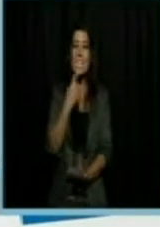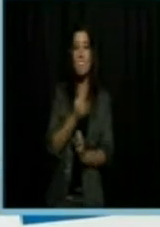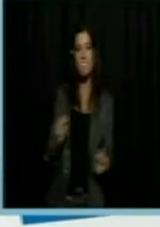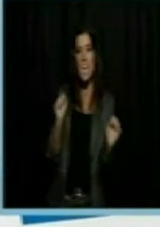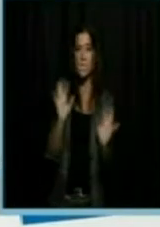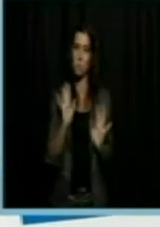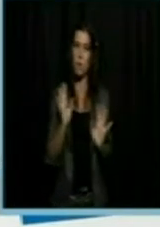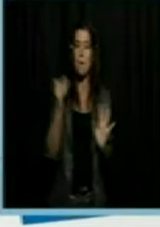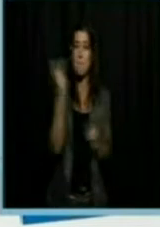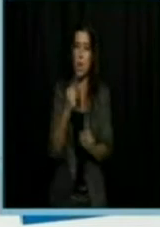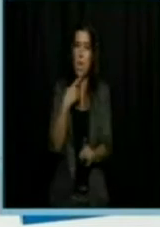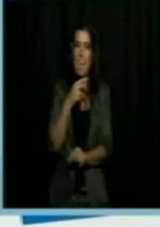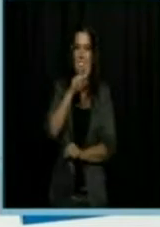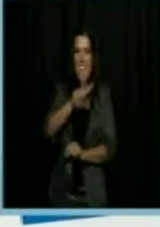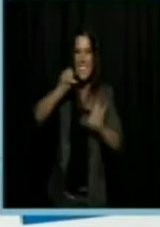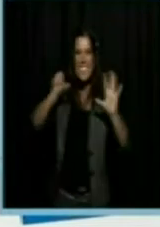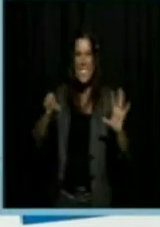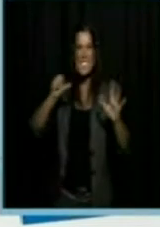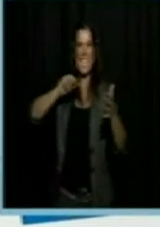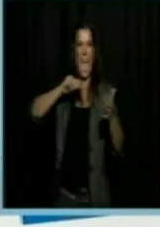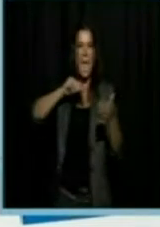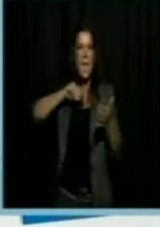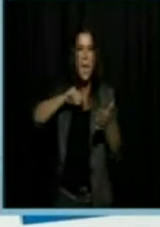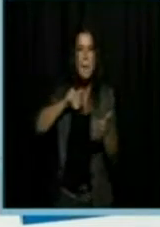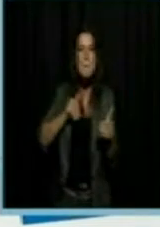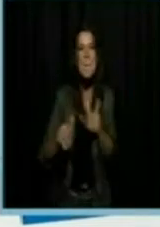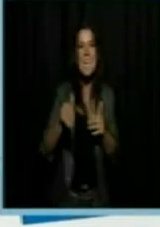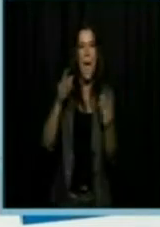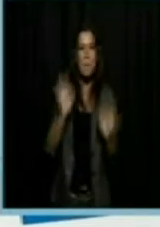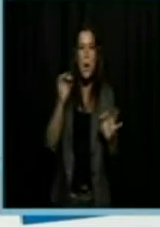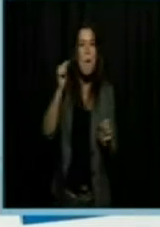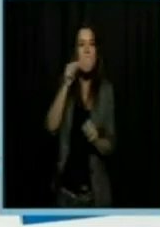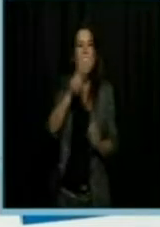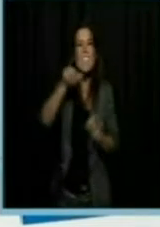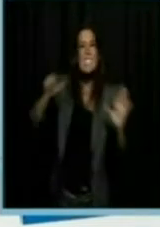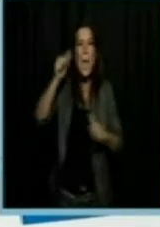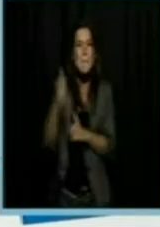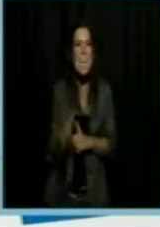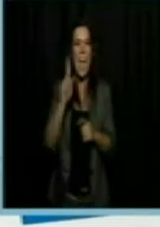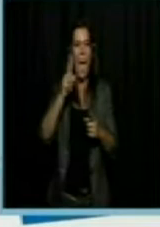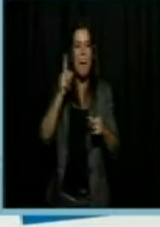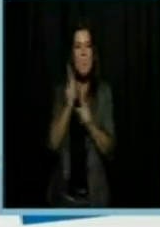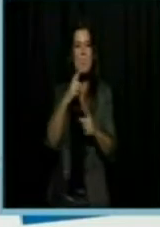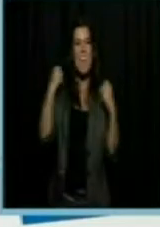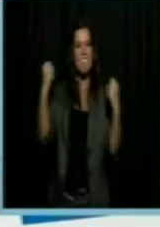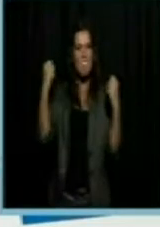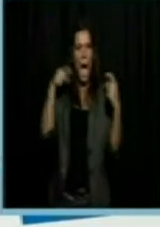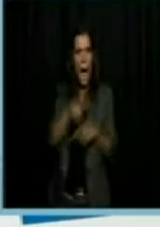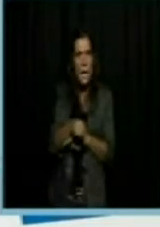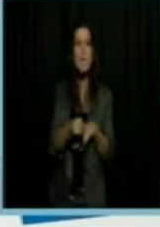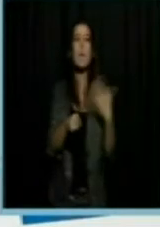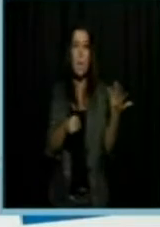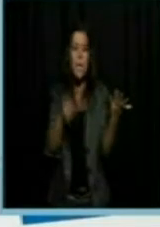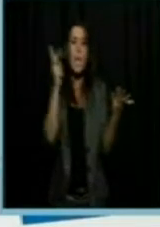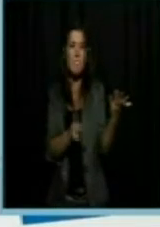avere 26.000 fan su Facebook per noi è un bel risultato, soprattutto dopo che abbiamo fatto chiudere tutte le pagine che inneggiavano